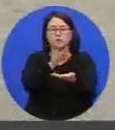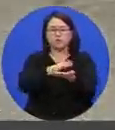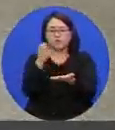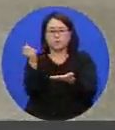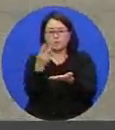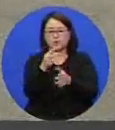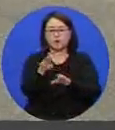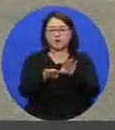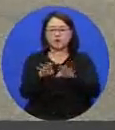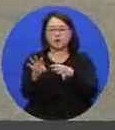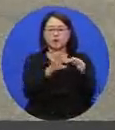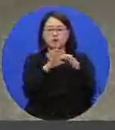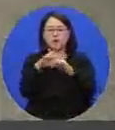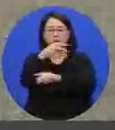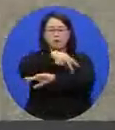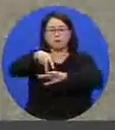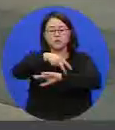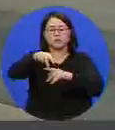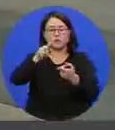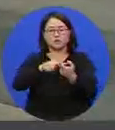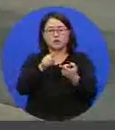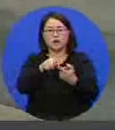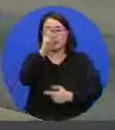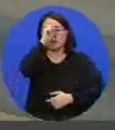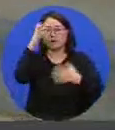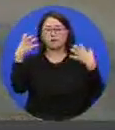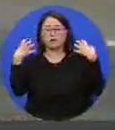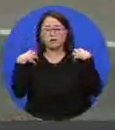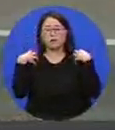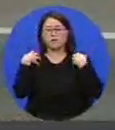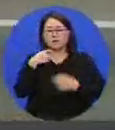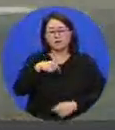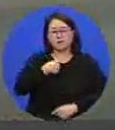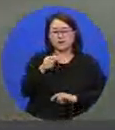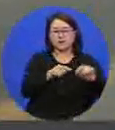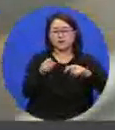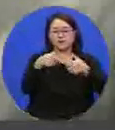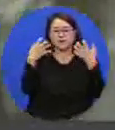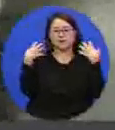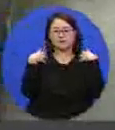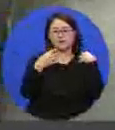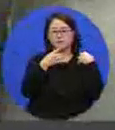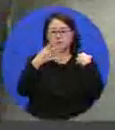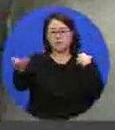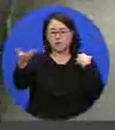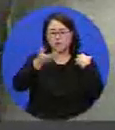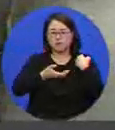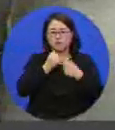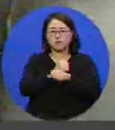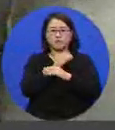중앙정부는 자치단체에만 그 책임을 떠넘기고 있습니다. JTB 뉴스 하원호입니다.